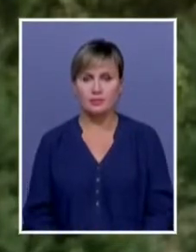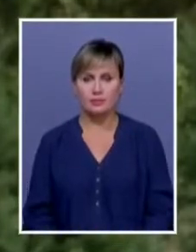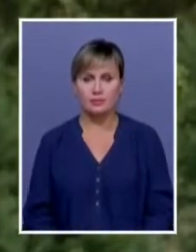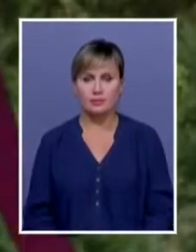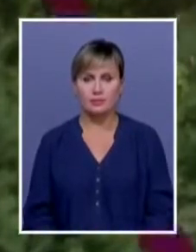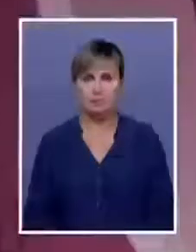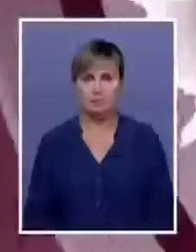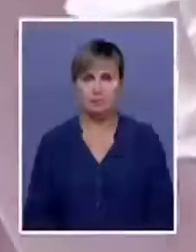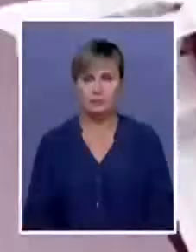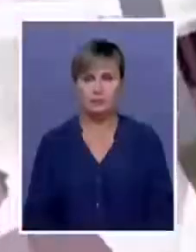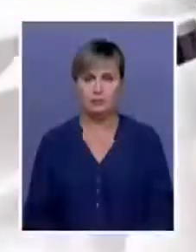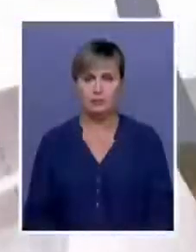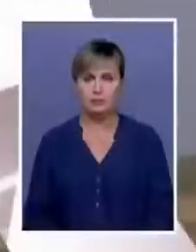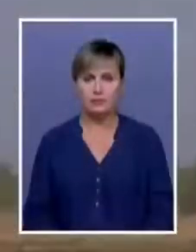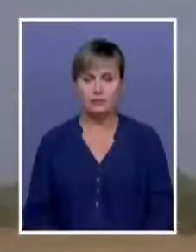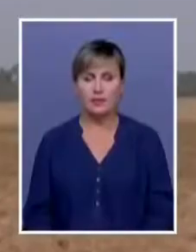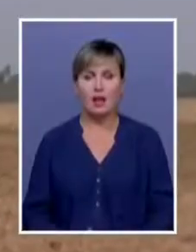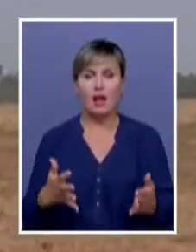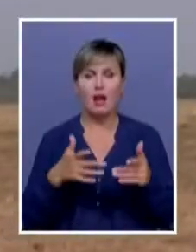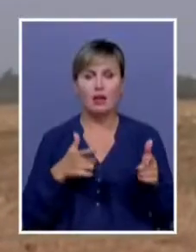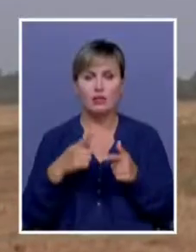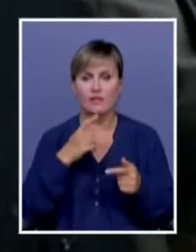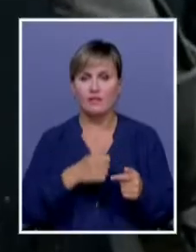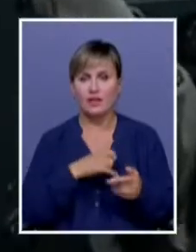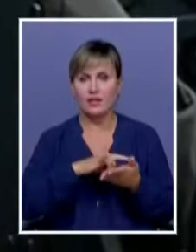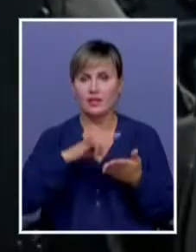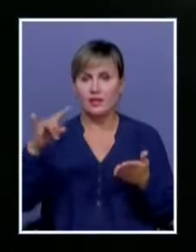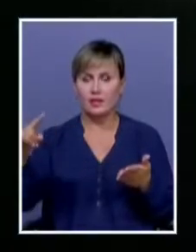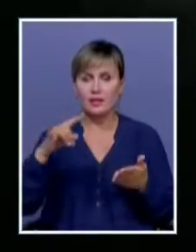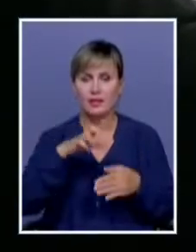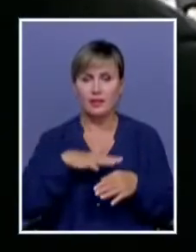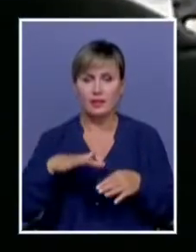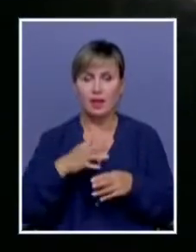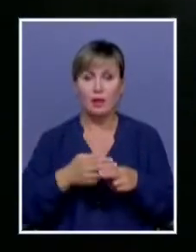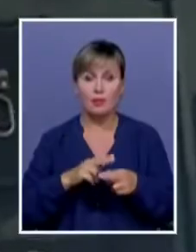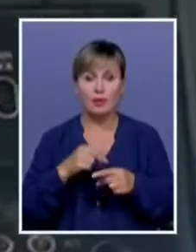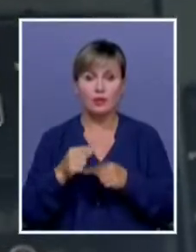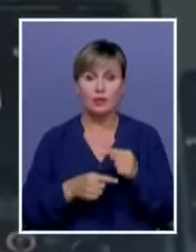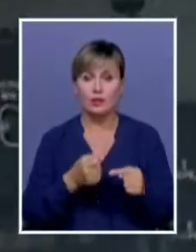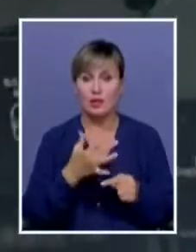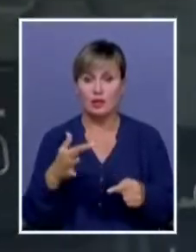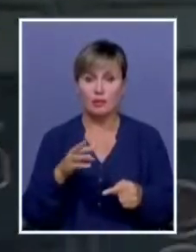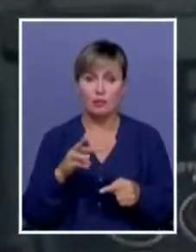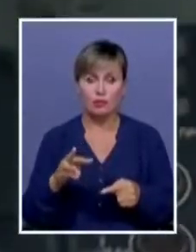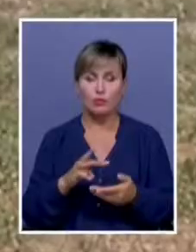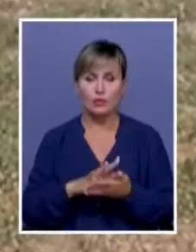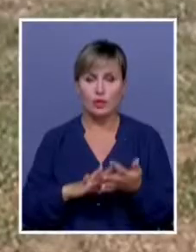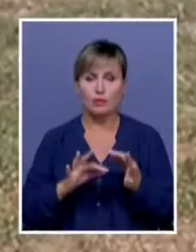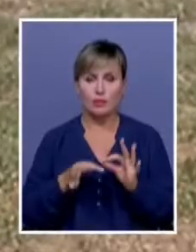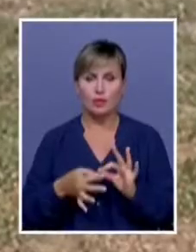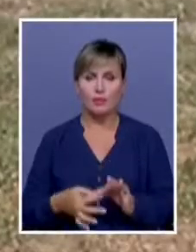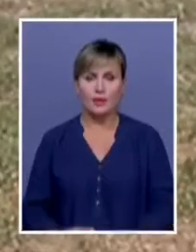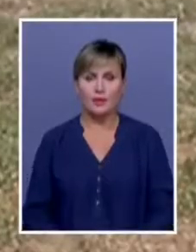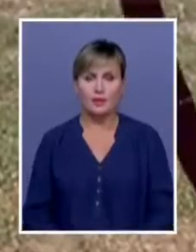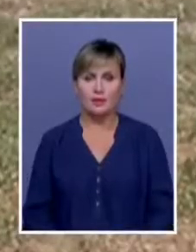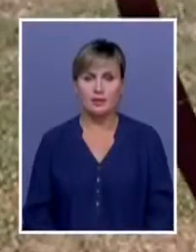Рикпаева. Какова готовность военно-воздушных сил страны? Об этом через несколько минут расскажу я, Диас